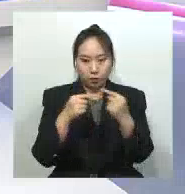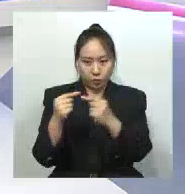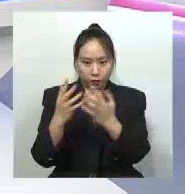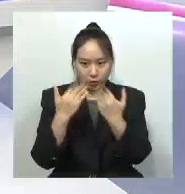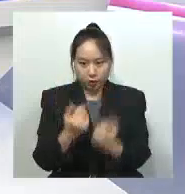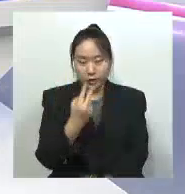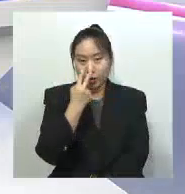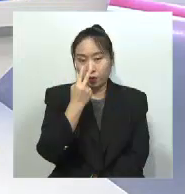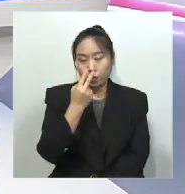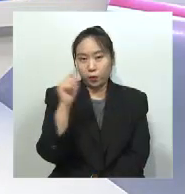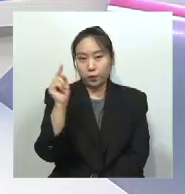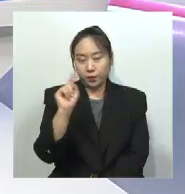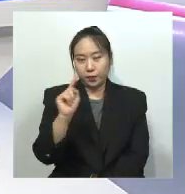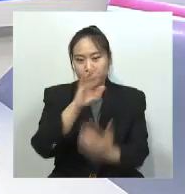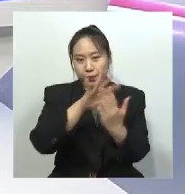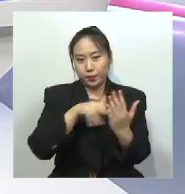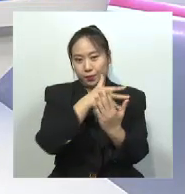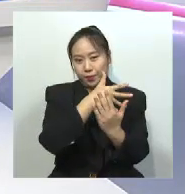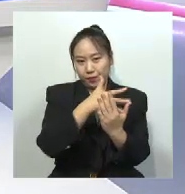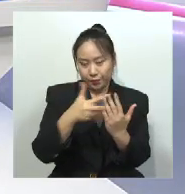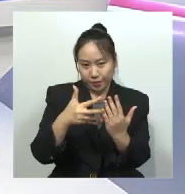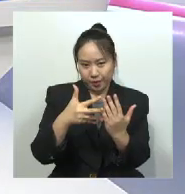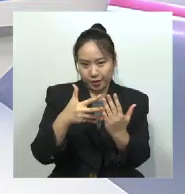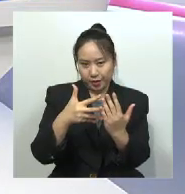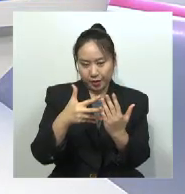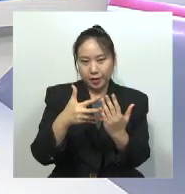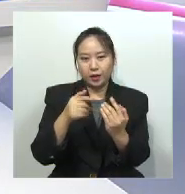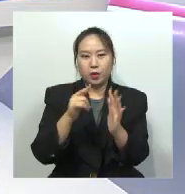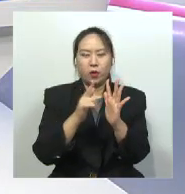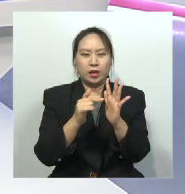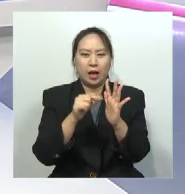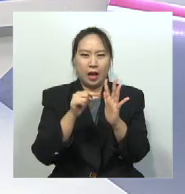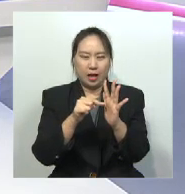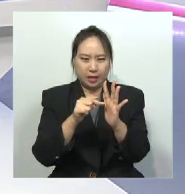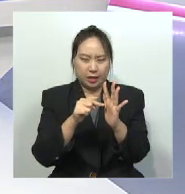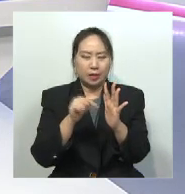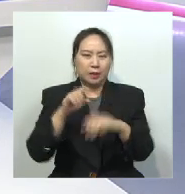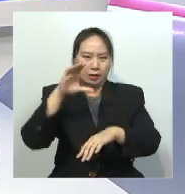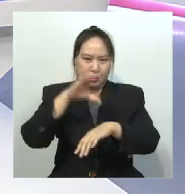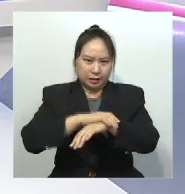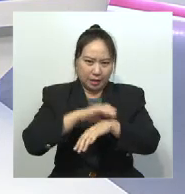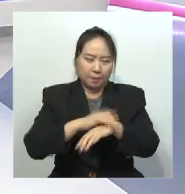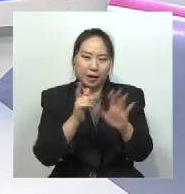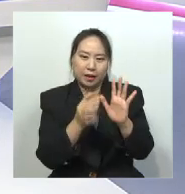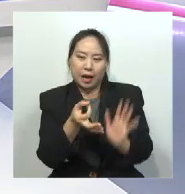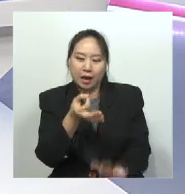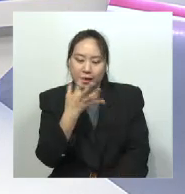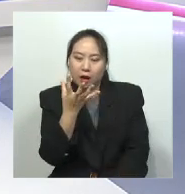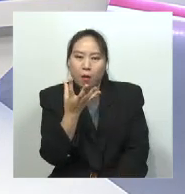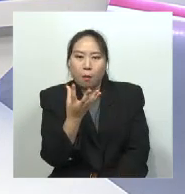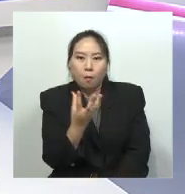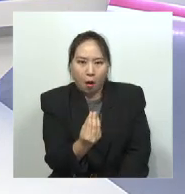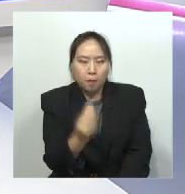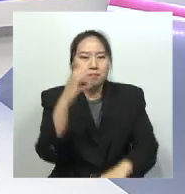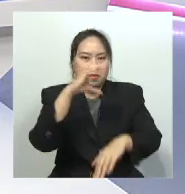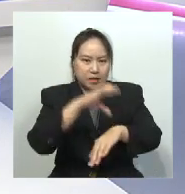ในช่วงนี้พาคุณผู้ชมนะคะไปติดตามยุทธการสยบภัยรียาสวยสังหารนะคะเป็นการตรวจจับยาลดความอ้วนที่นำ